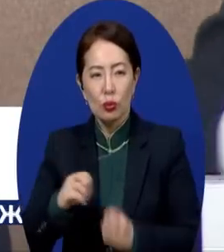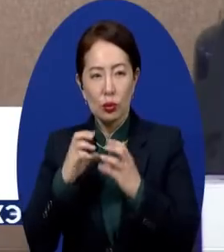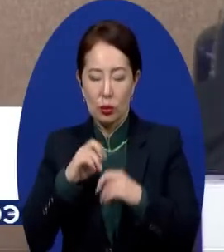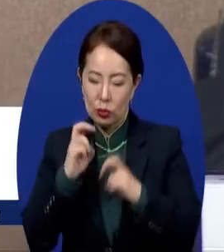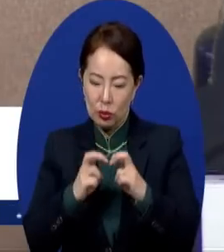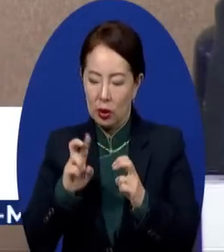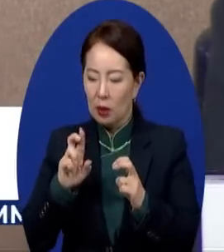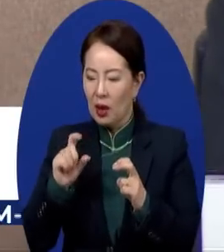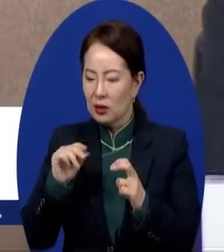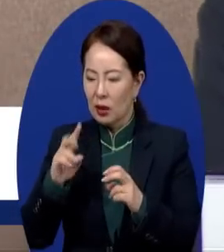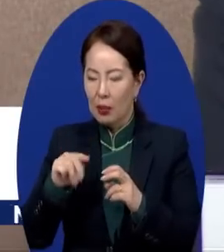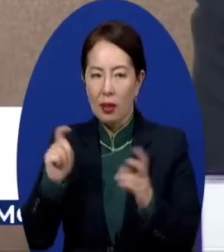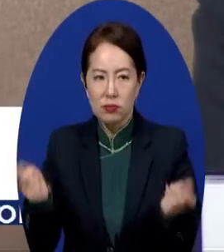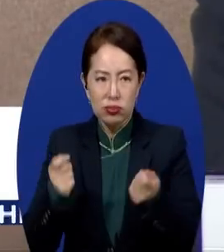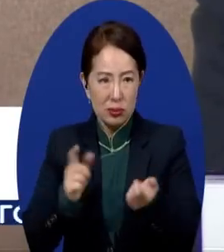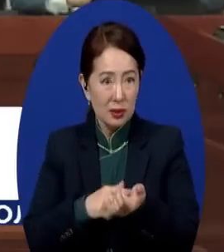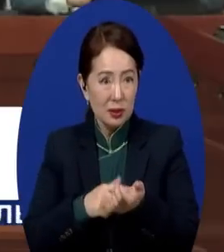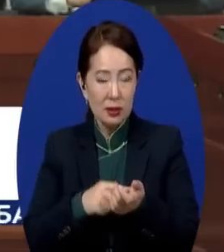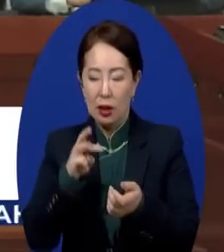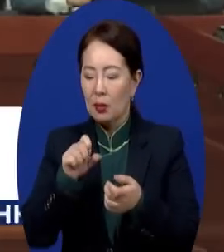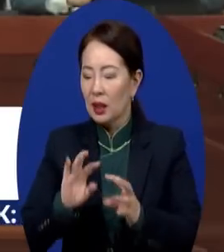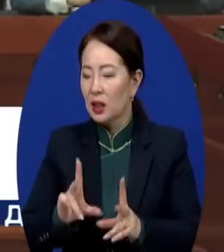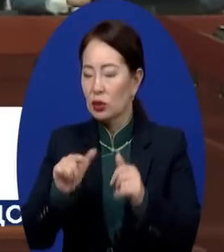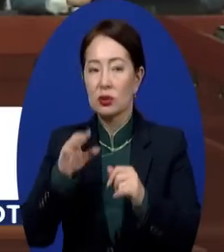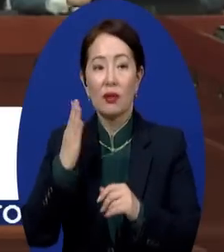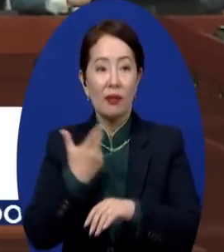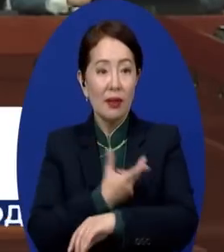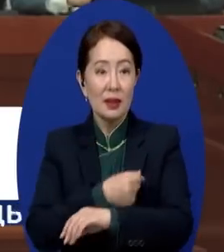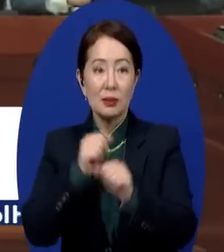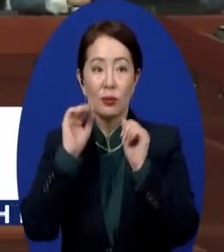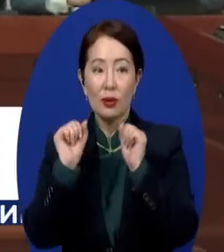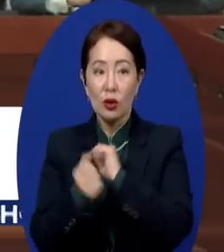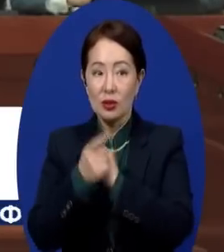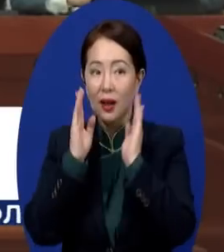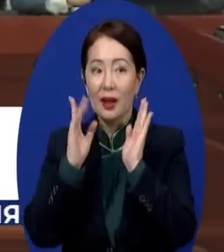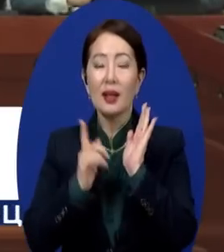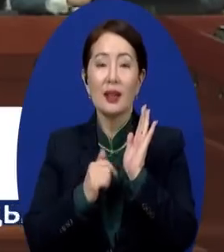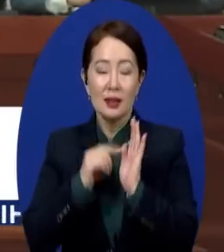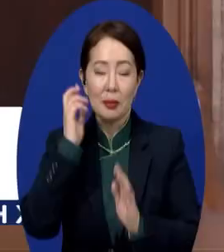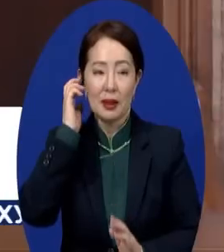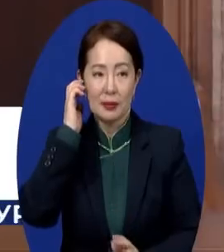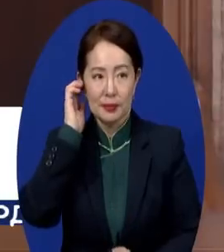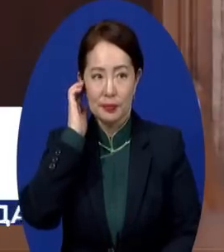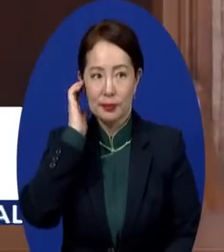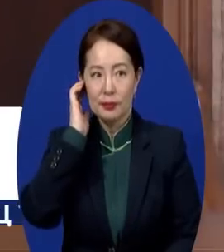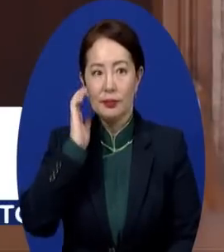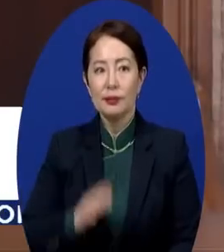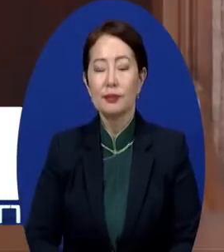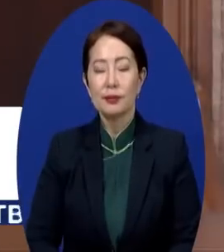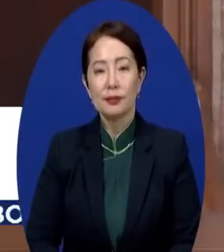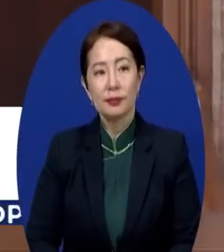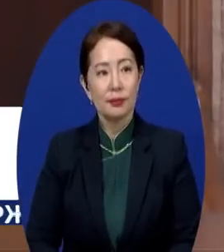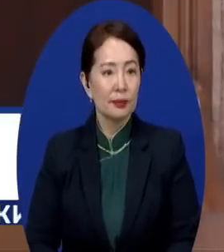ахуйг хөгжүүлэх шаардлагатай. Инхийн тулд малаа эрүүлжүүлэх, вакцинжуулахад онцгой анхаарал хандуулах шаардлагатай байна. Вакцинжуулахаас эхлээд бид